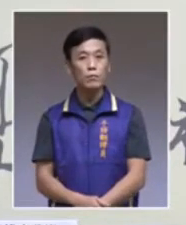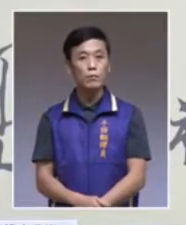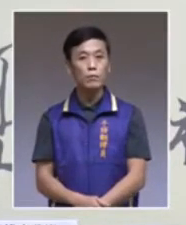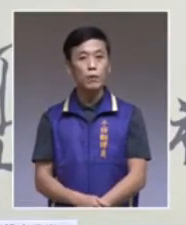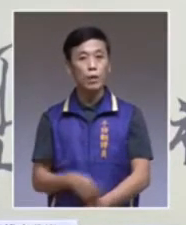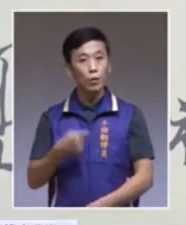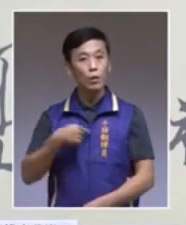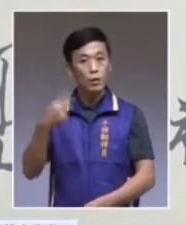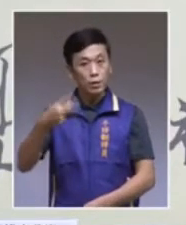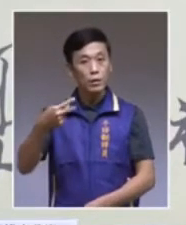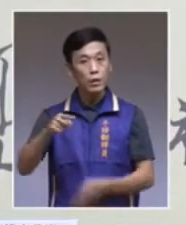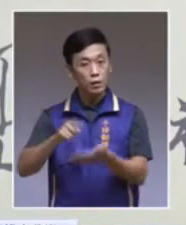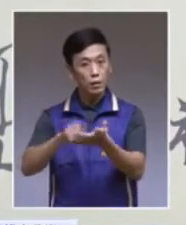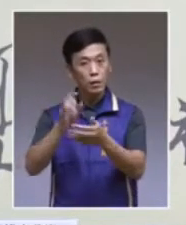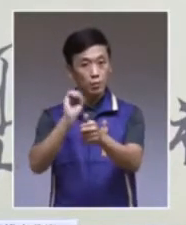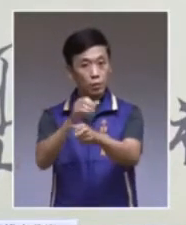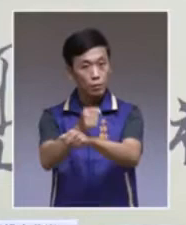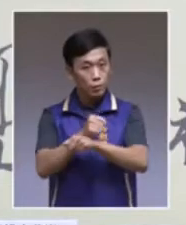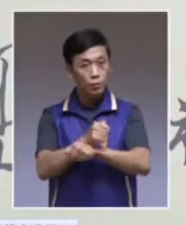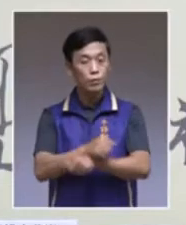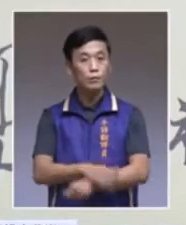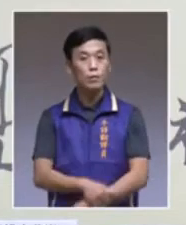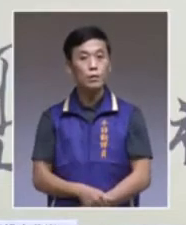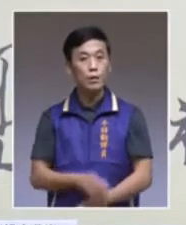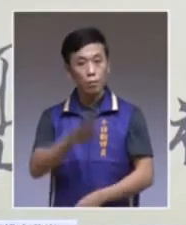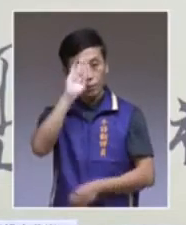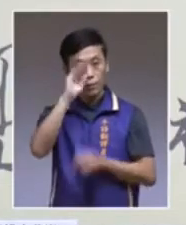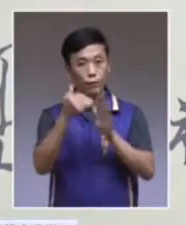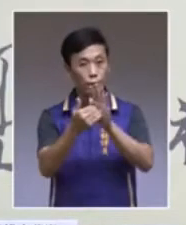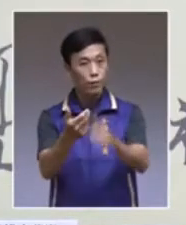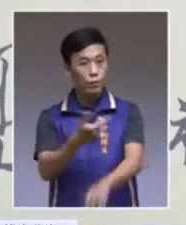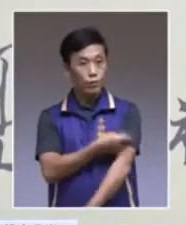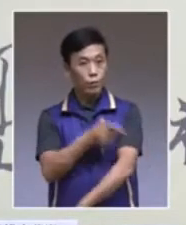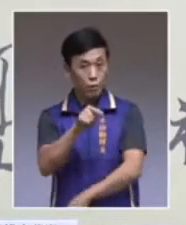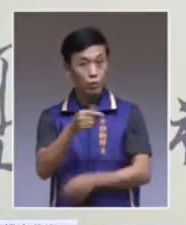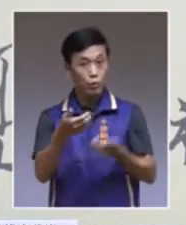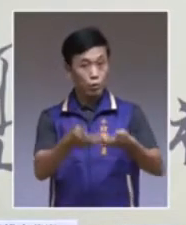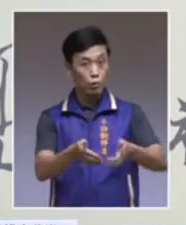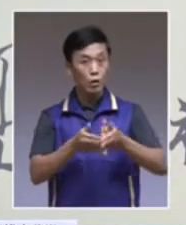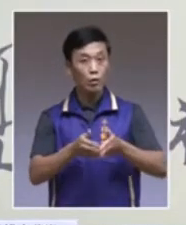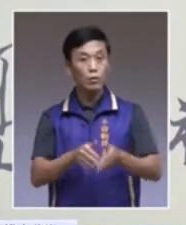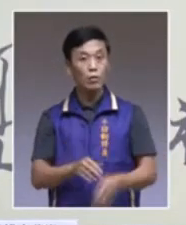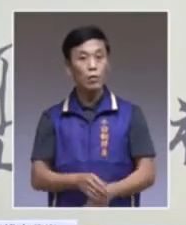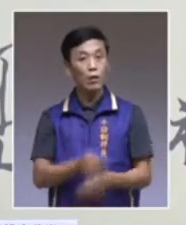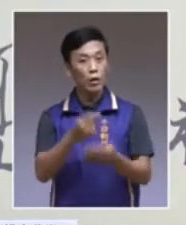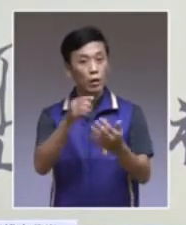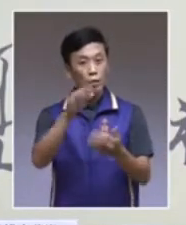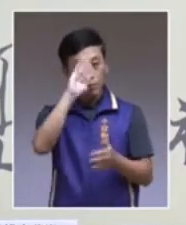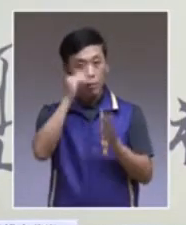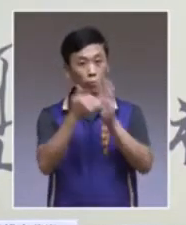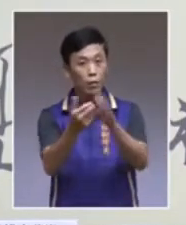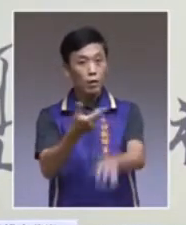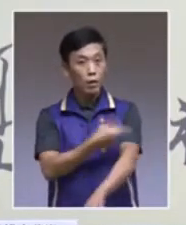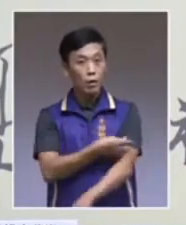也在这里再一次的提醒大家，那疫苗还是真的是最重要不要挑疫苗，都弄